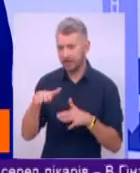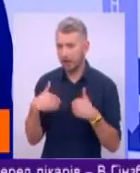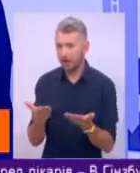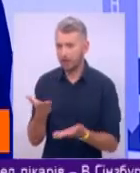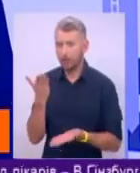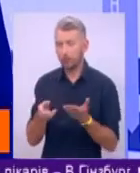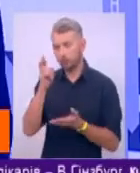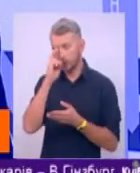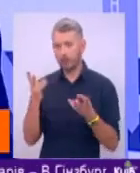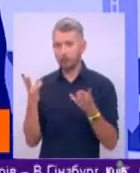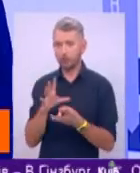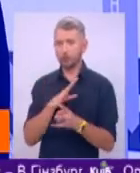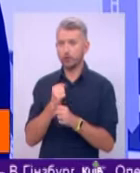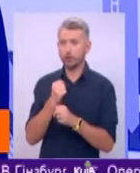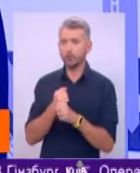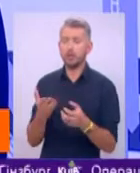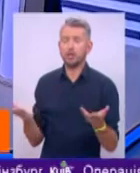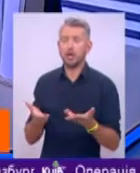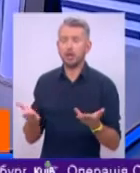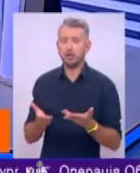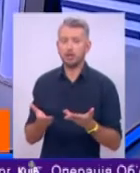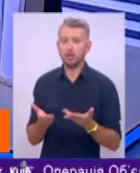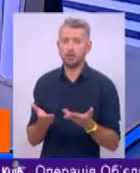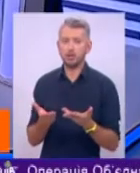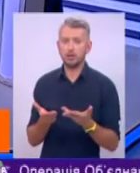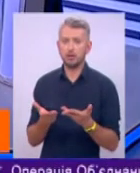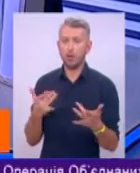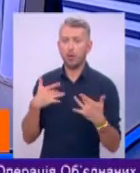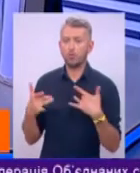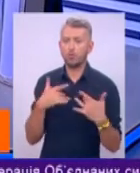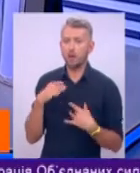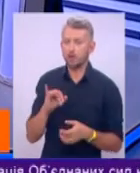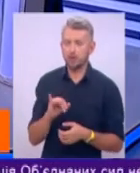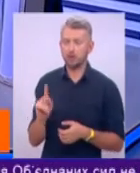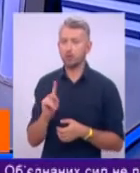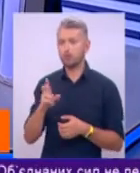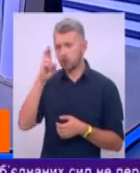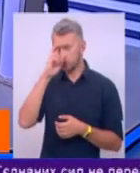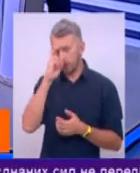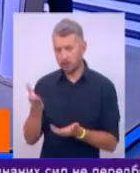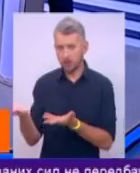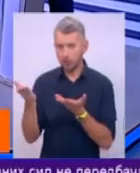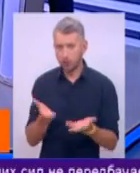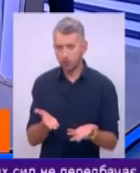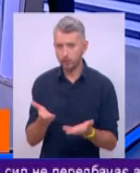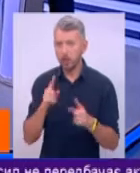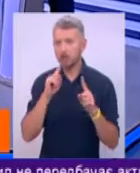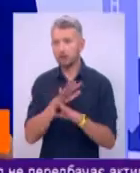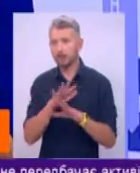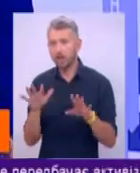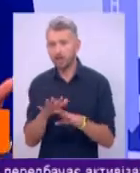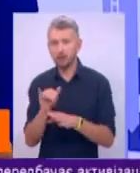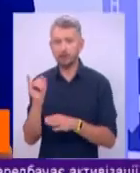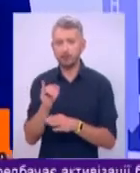можливо, державі необхідно було б зробити якісь... концерти, щоб держава запрошувала співаків